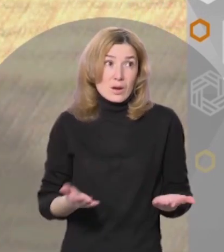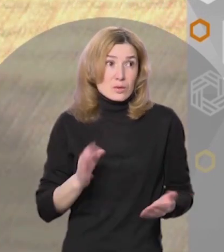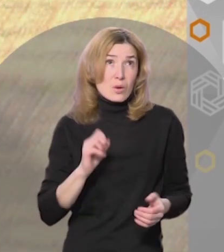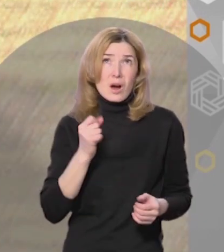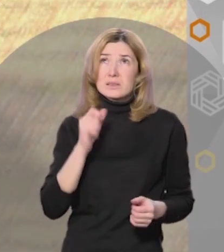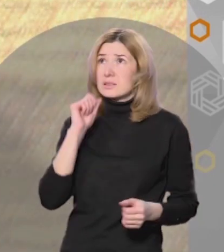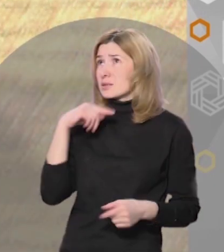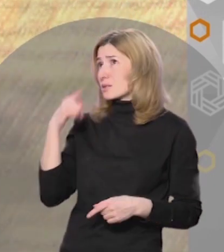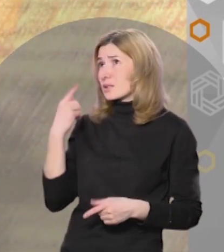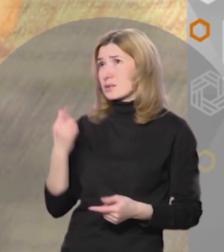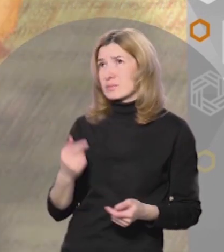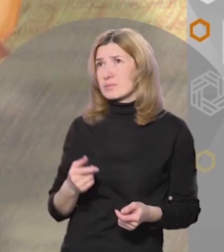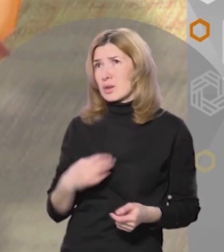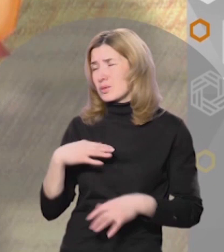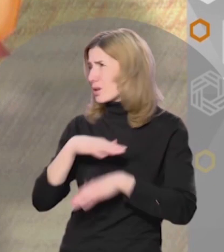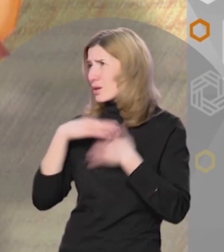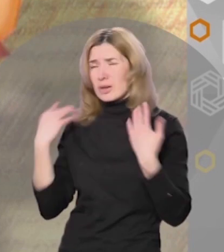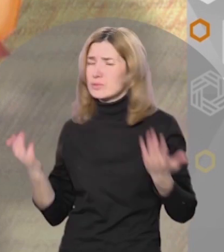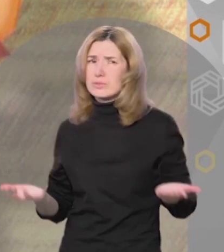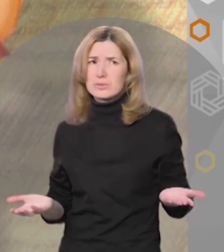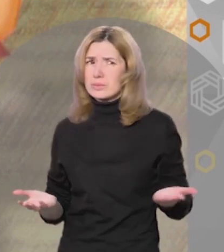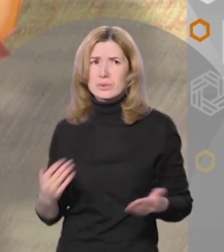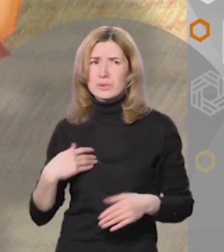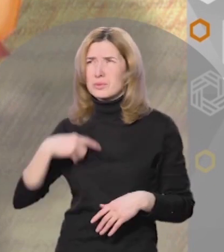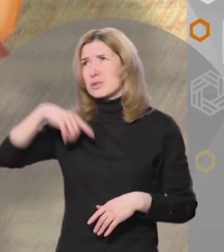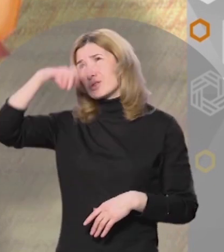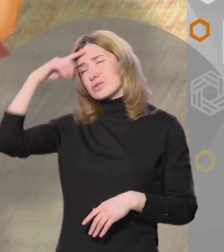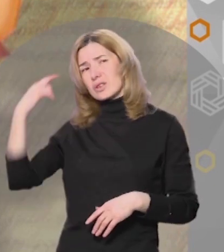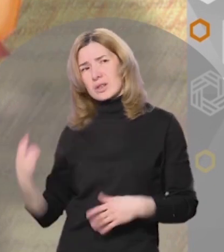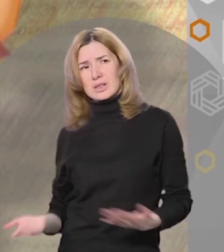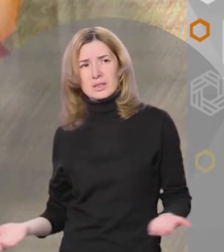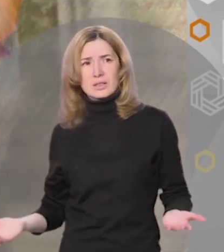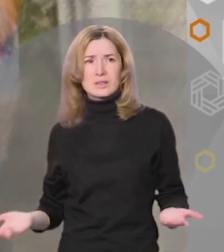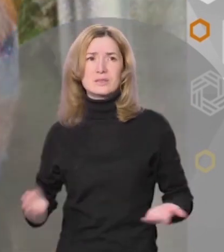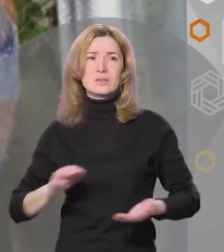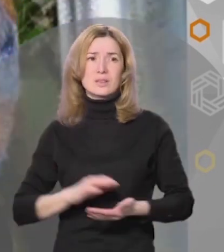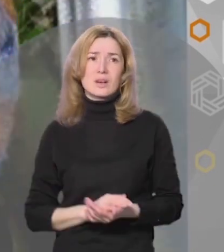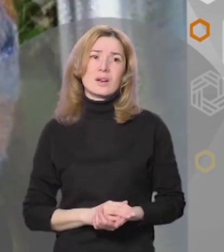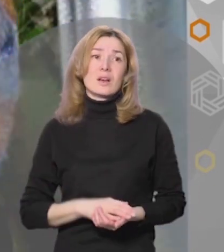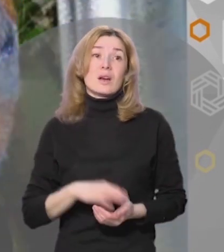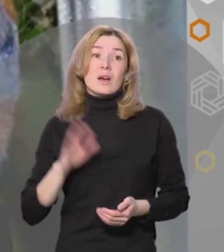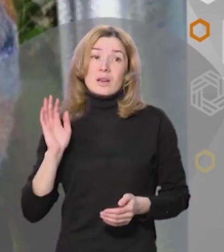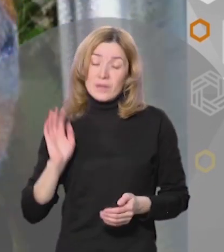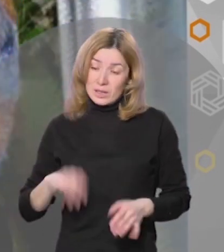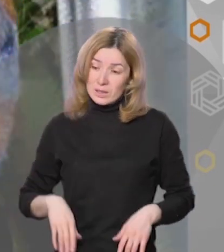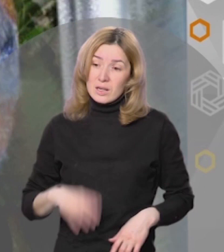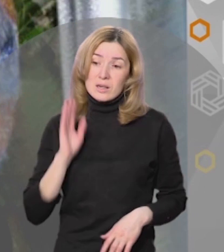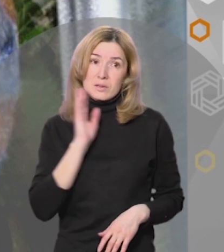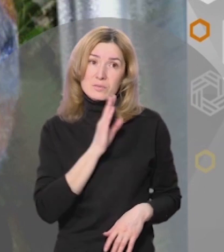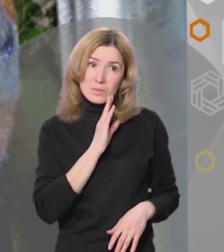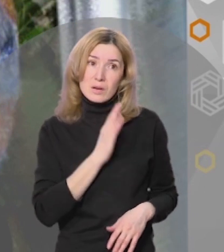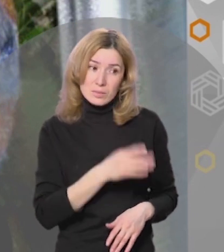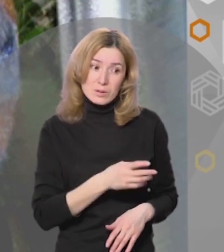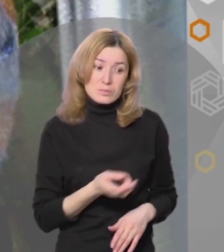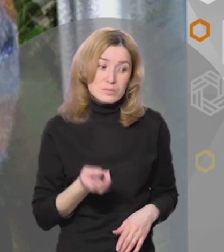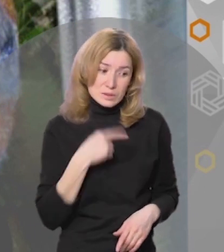Но Ася ответила ей, зевая: «Не хочу, мне жарко». Но тогда к нам